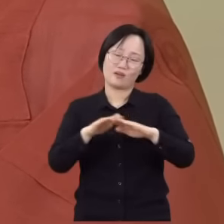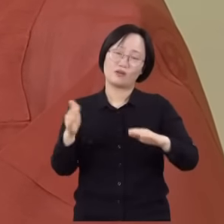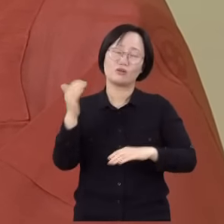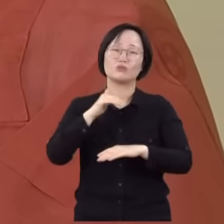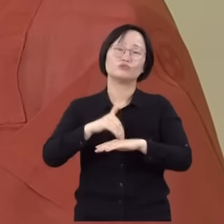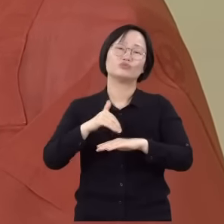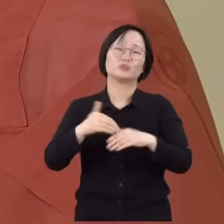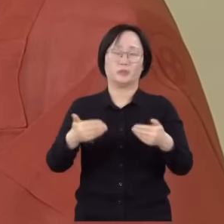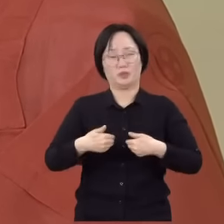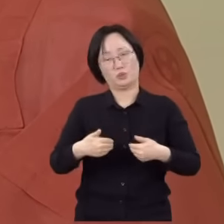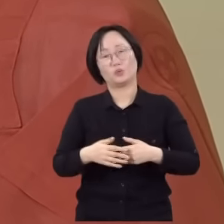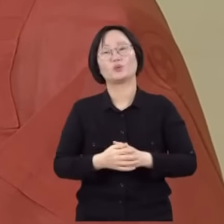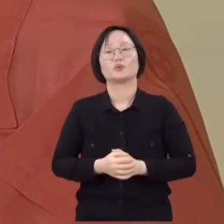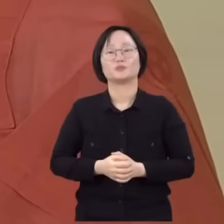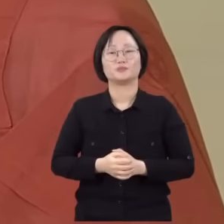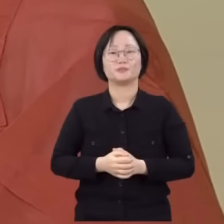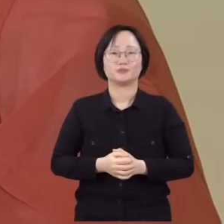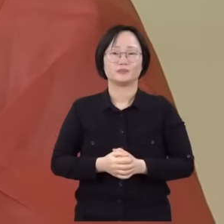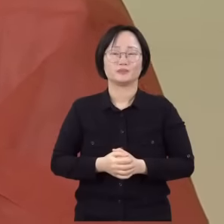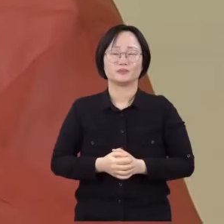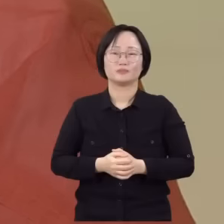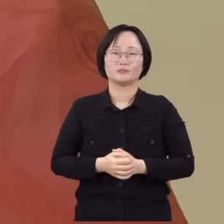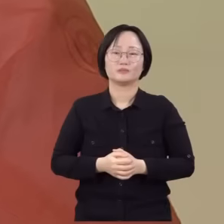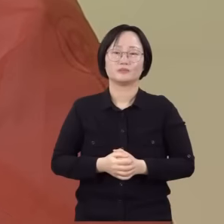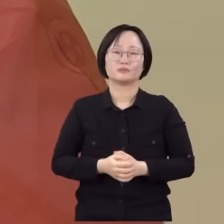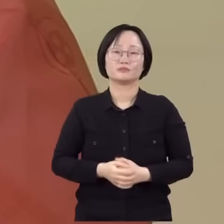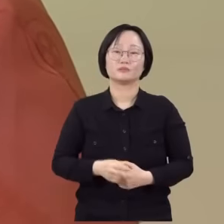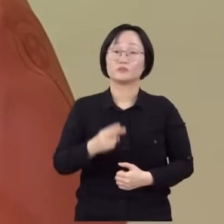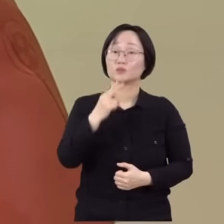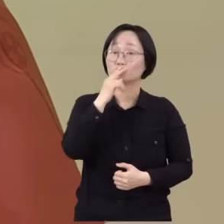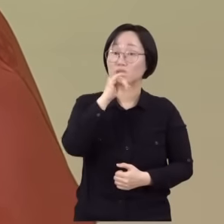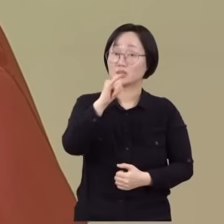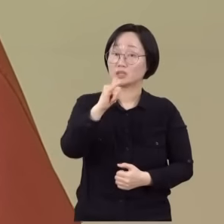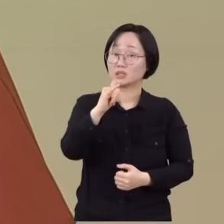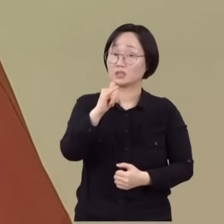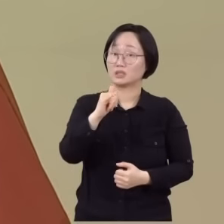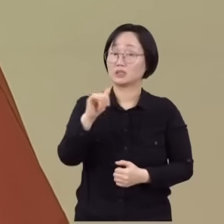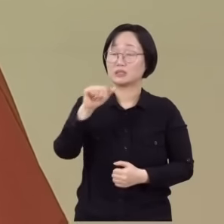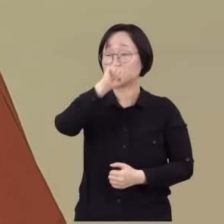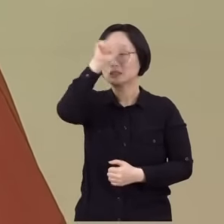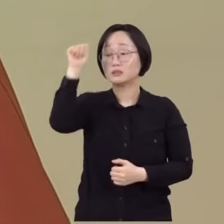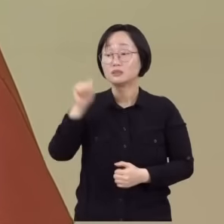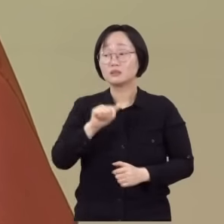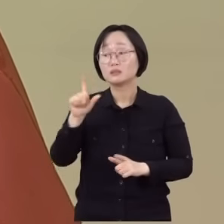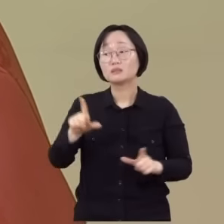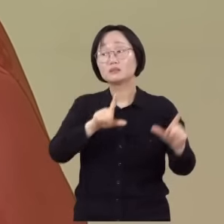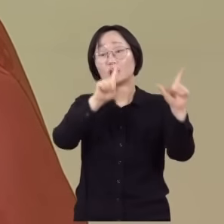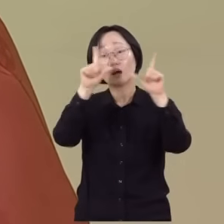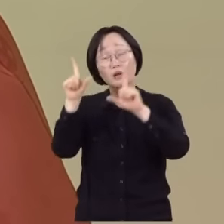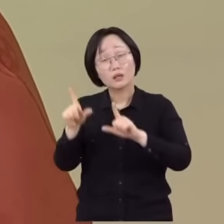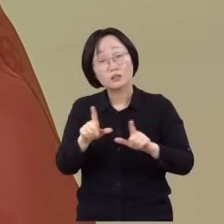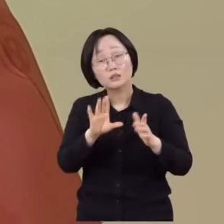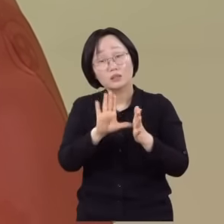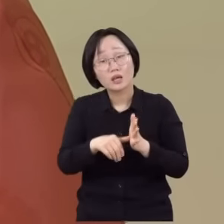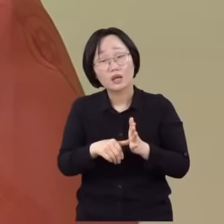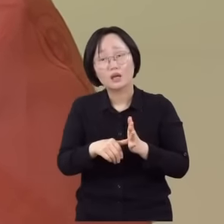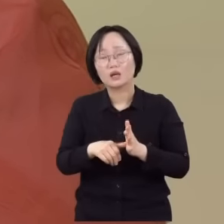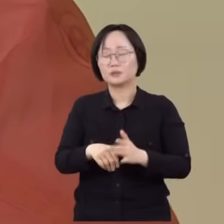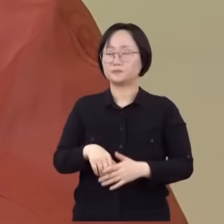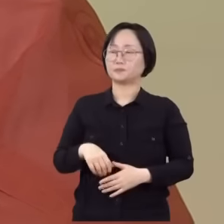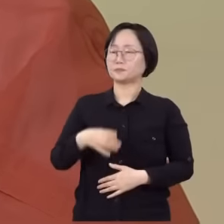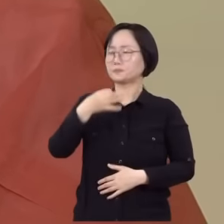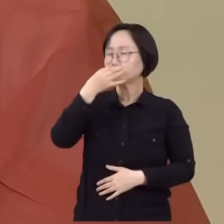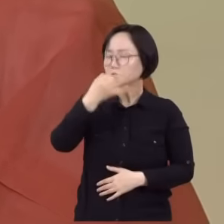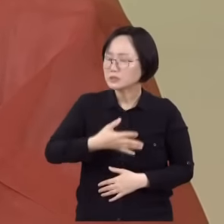중생들이 인생을 살아가면서 힘들고 괴롭고 답답한 일을 겪게 되면